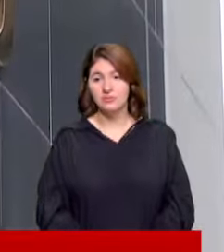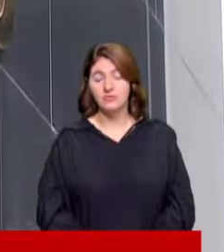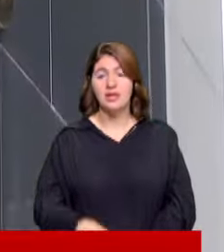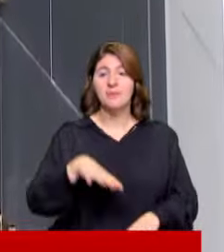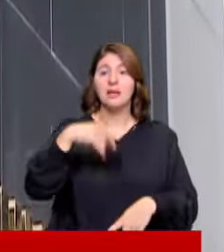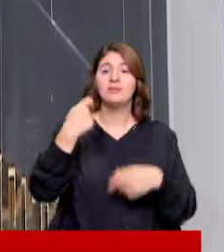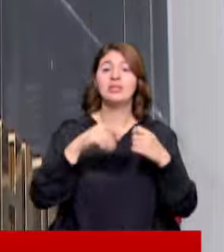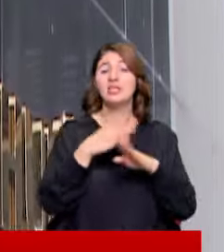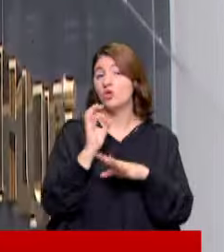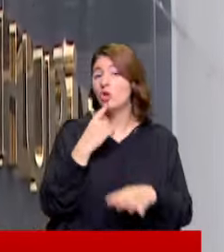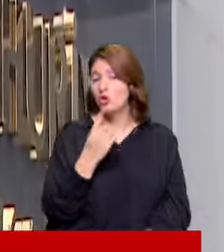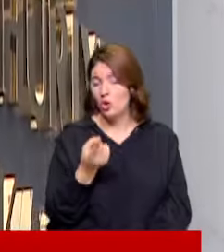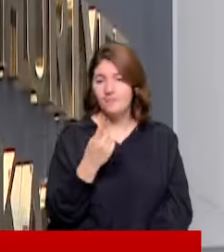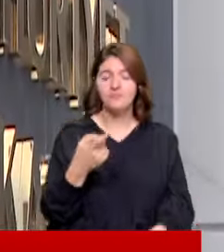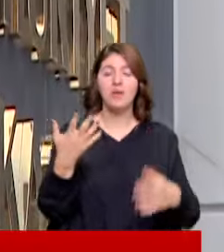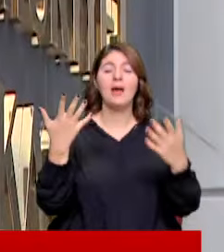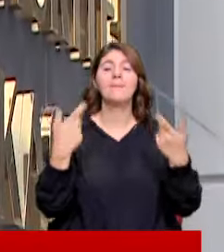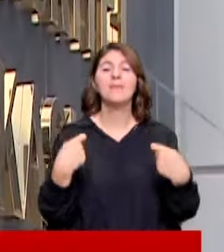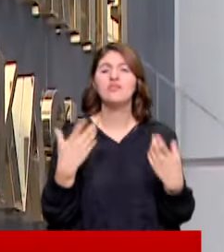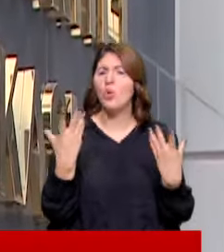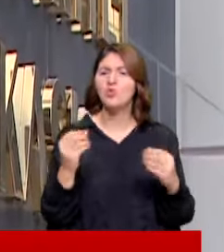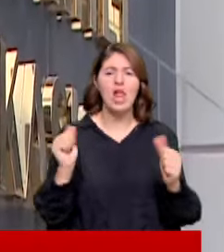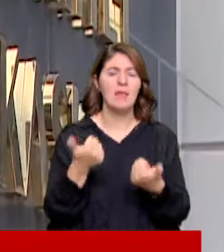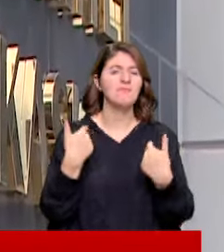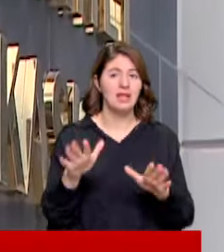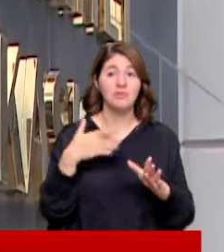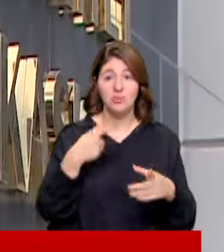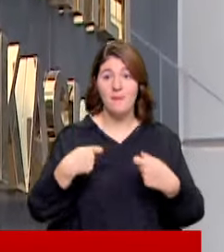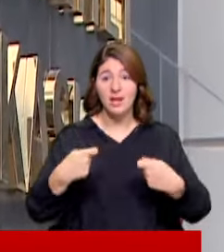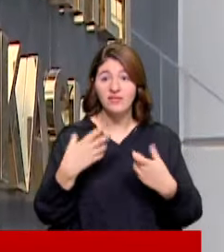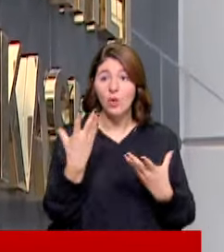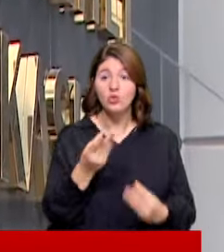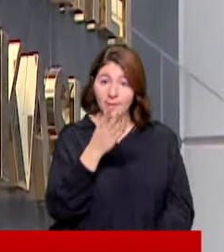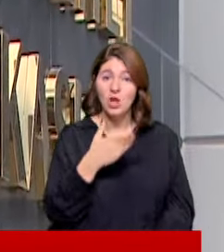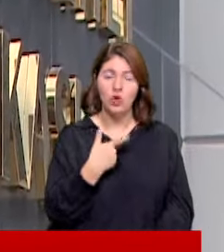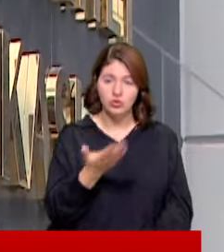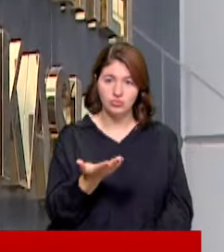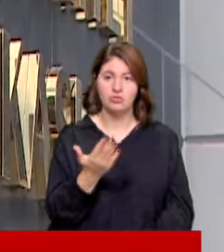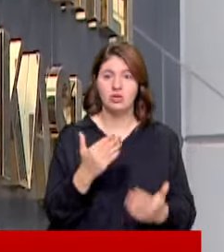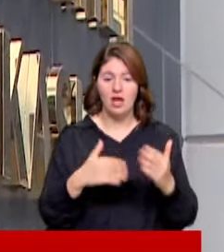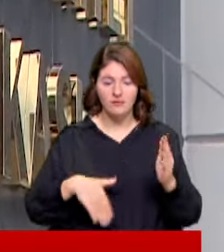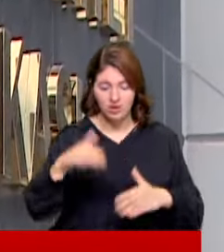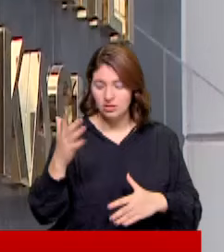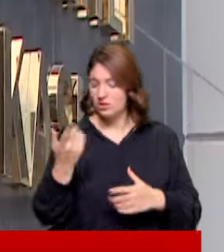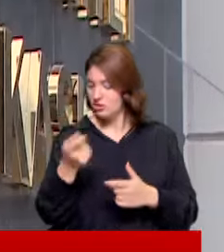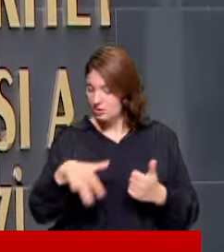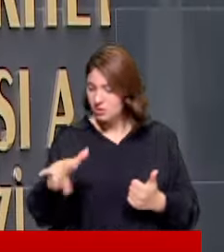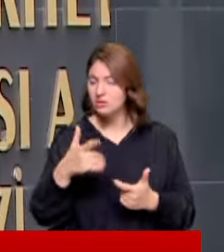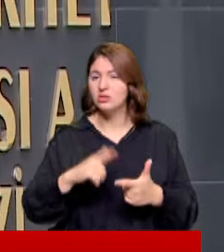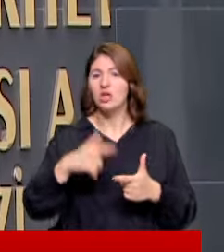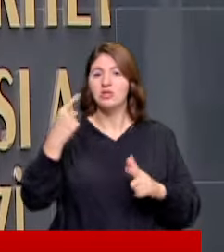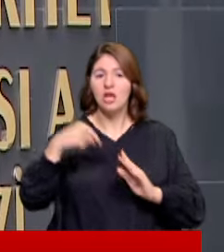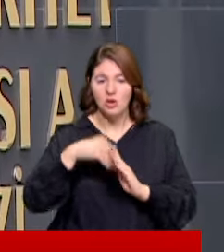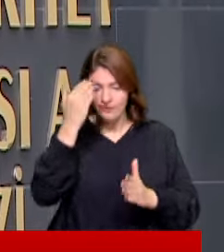Merkez Bankası aslında şunu söylüyor. Maliyeti ne olursa olsun, ki biz bu maliyetin ne olduğunu biliyoruz. Artan işsizlik, derinleşen